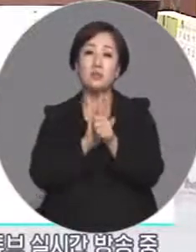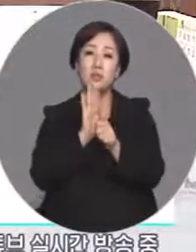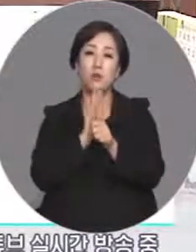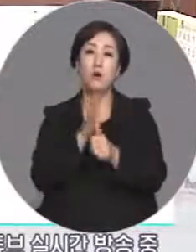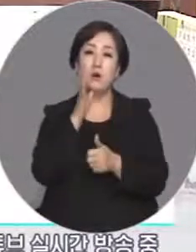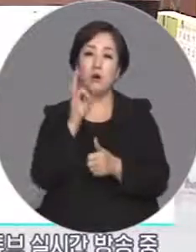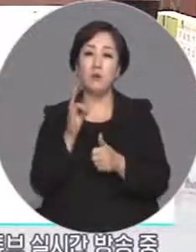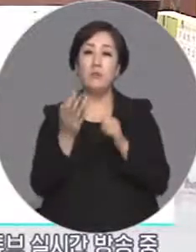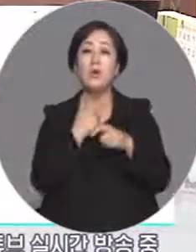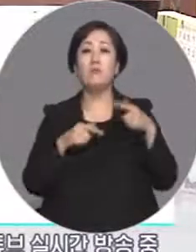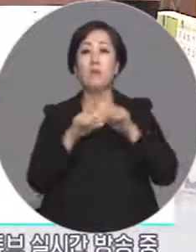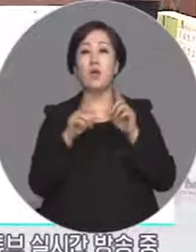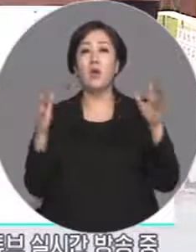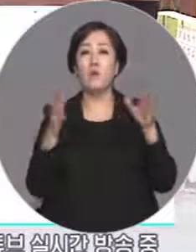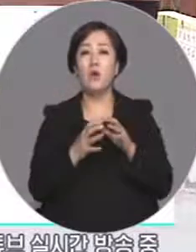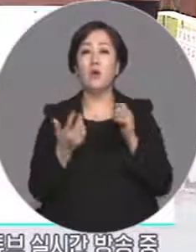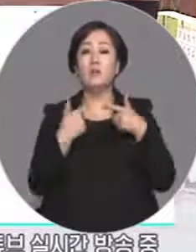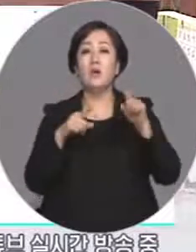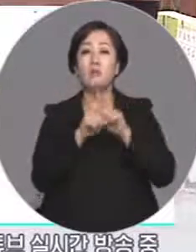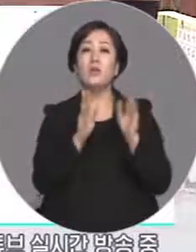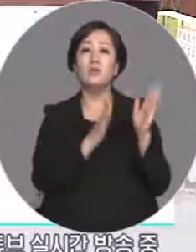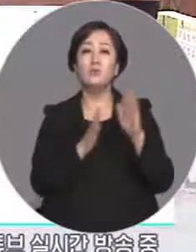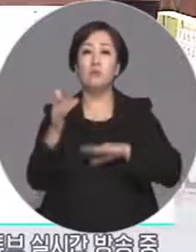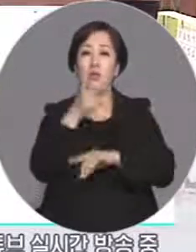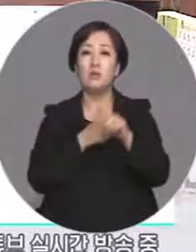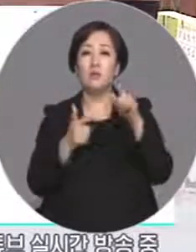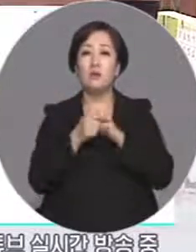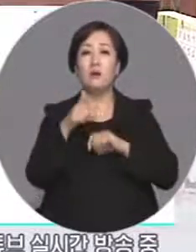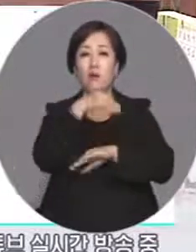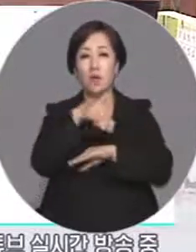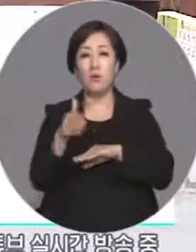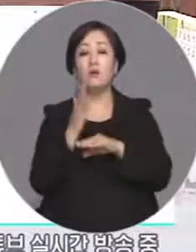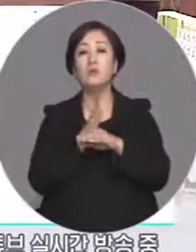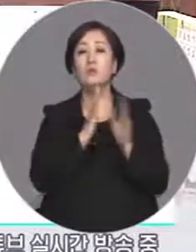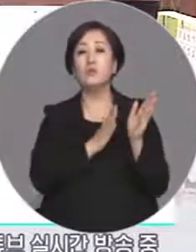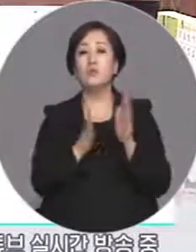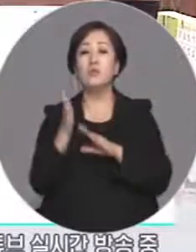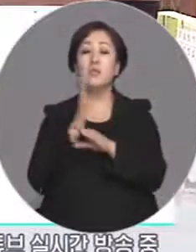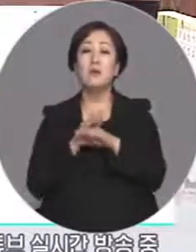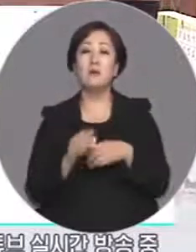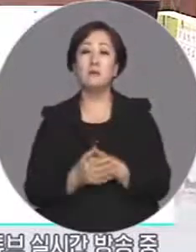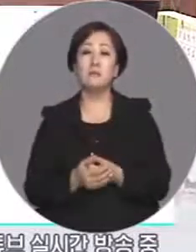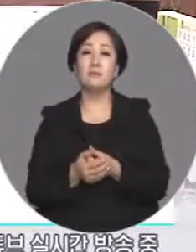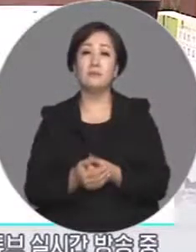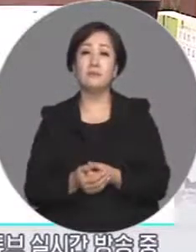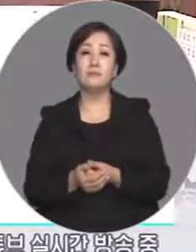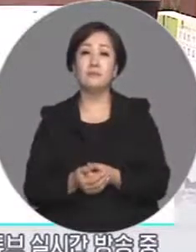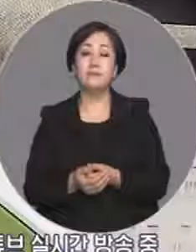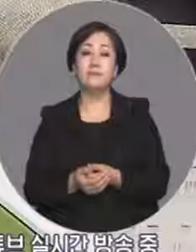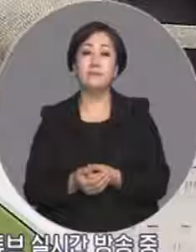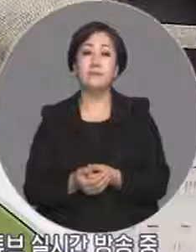시급한 예산만 모아 원포인트 추경 편성에 나섰습니다. 윤주은 기자가 보도합니다.